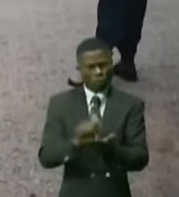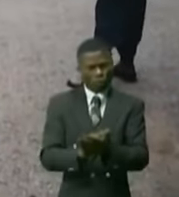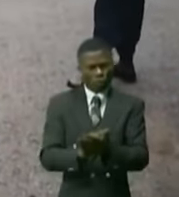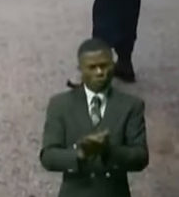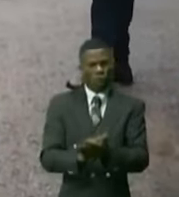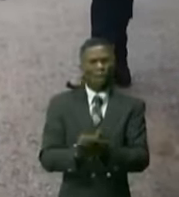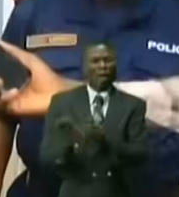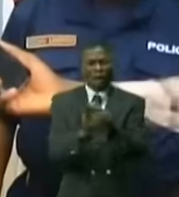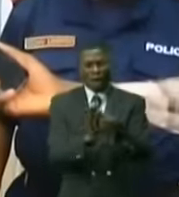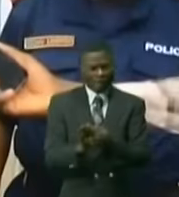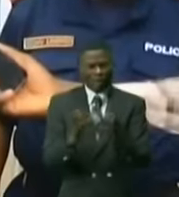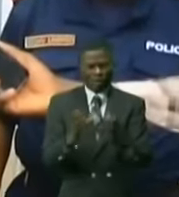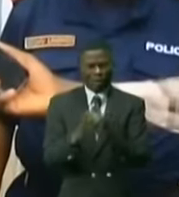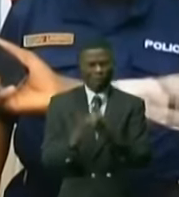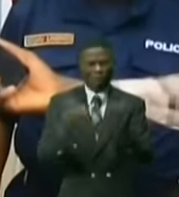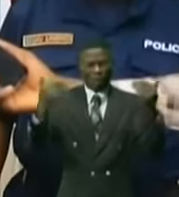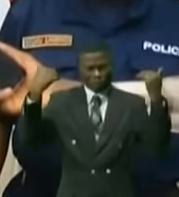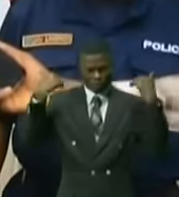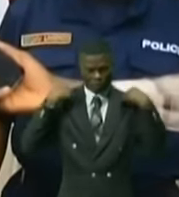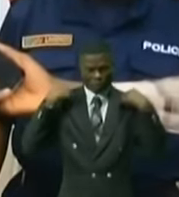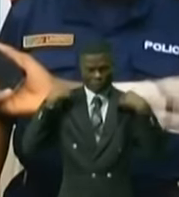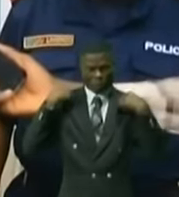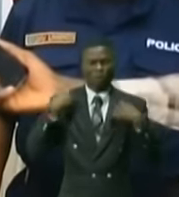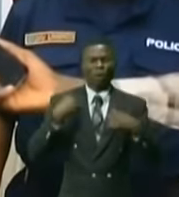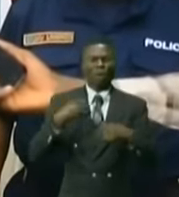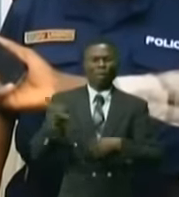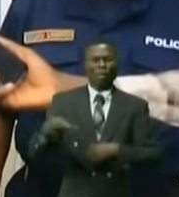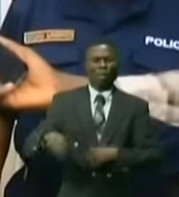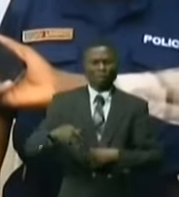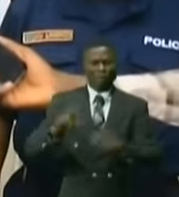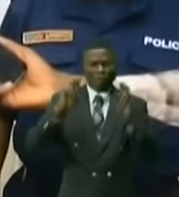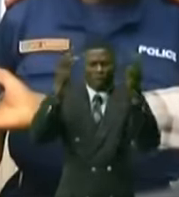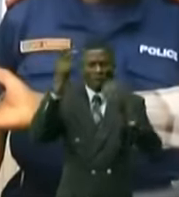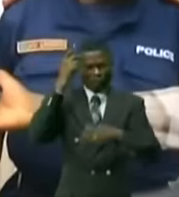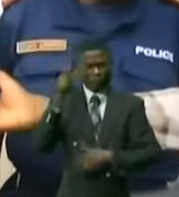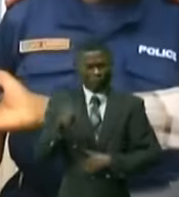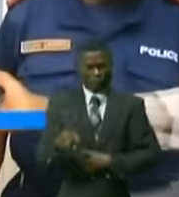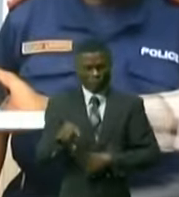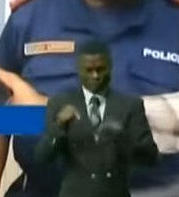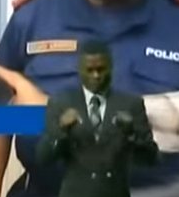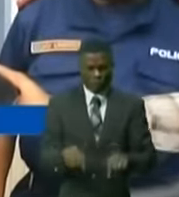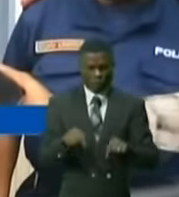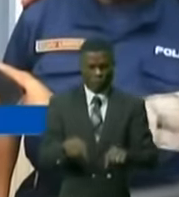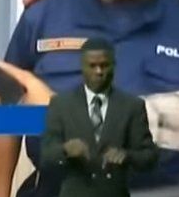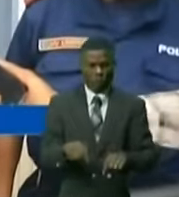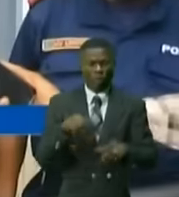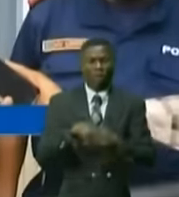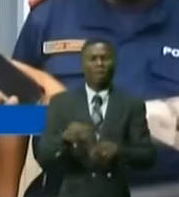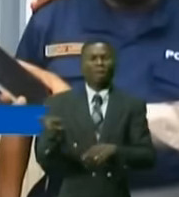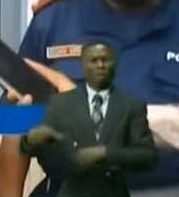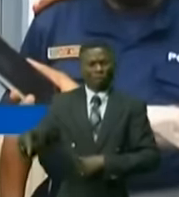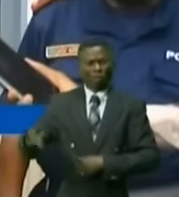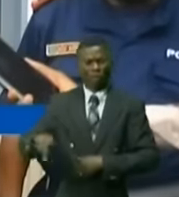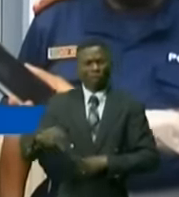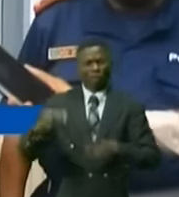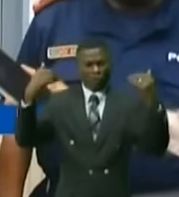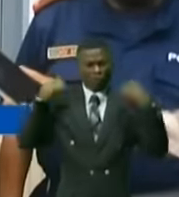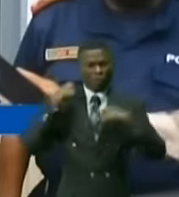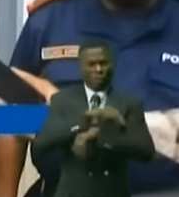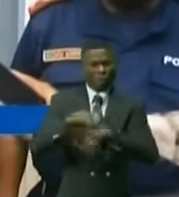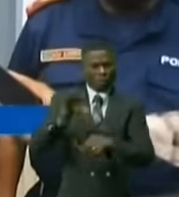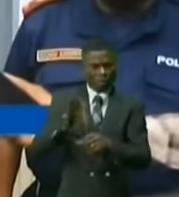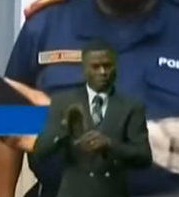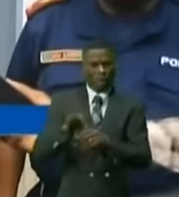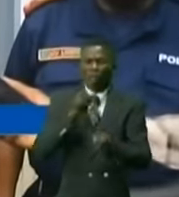en collaboration avec les commandants du commissariat provincial de la ville de Kinshasa. Aujourd'hui, dans des provinces, ces chefs d'antenne sont en